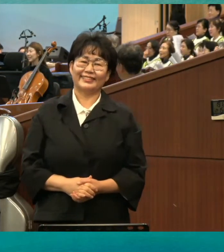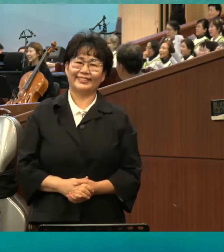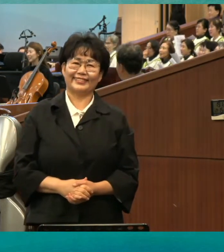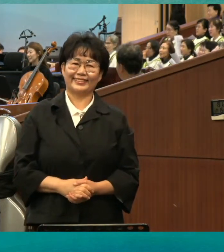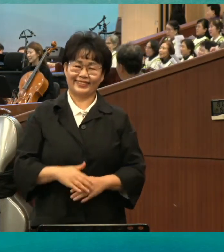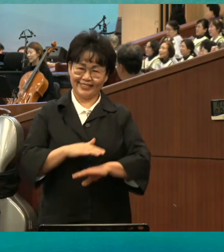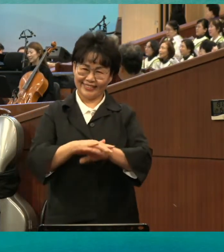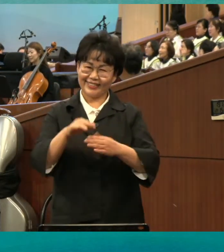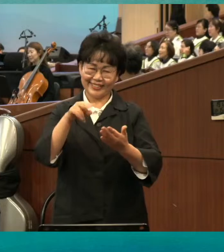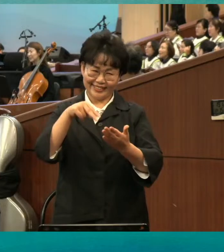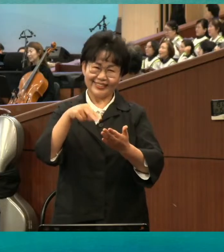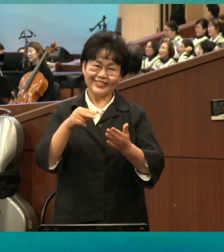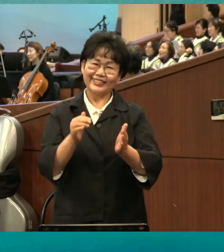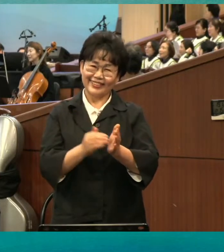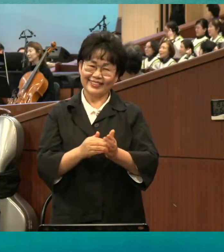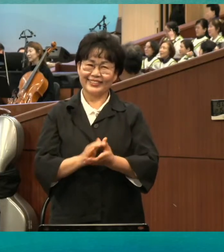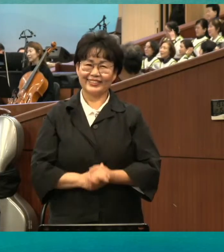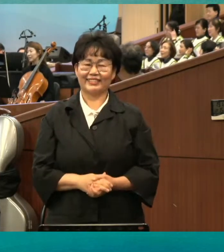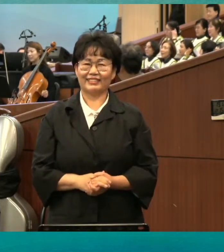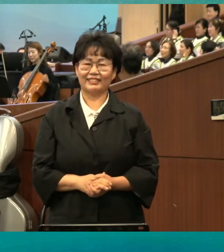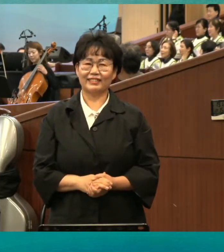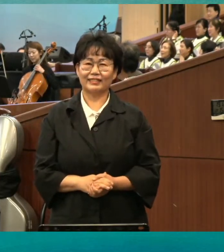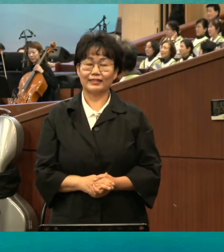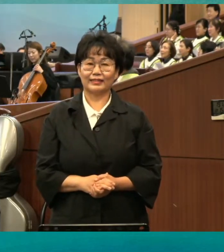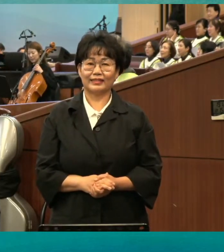잘 읽었어요.